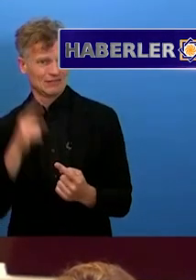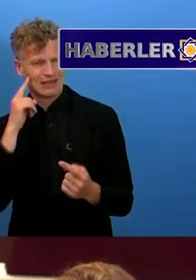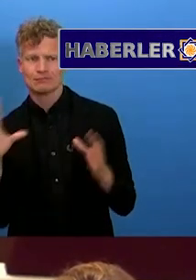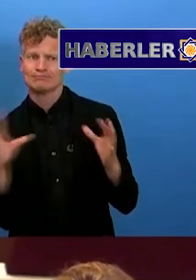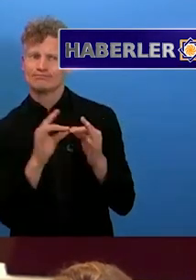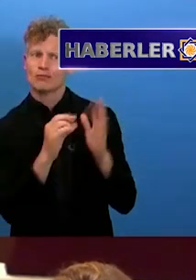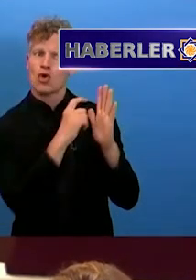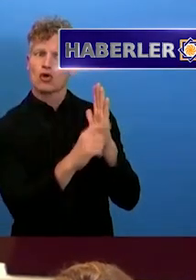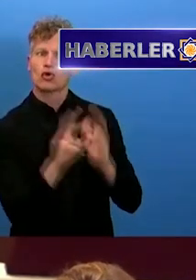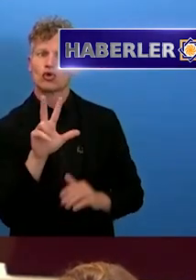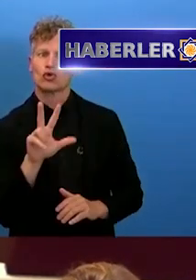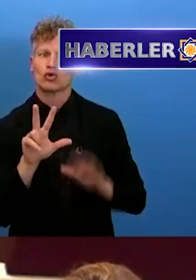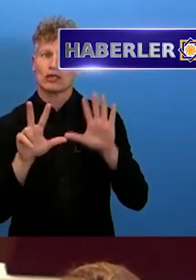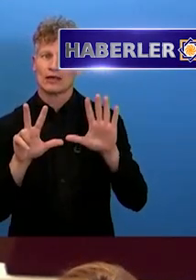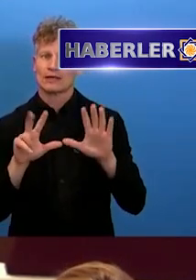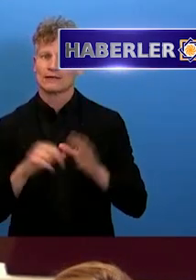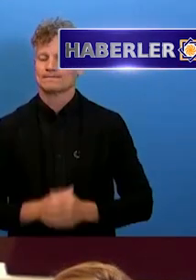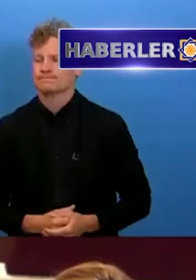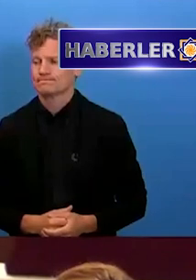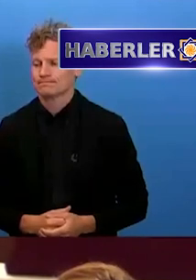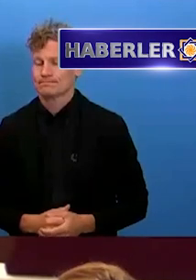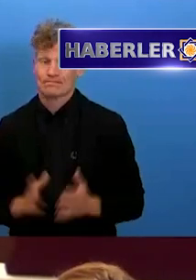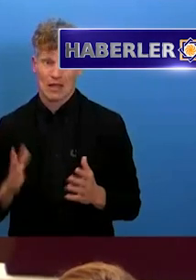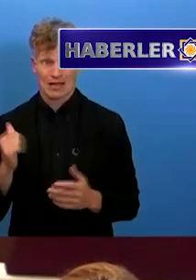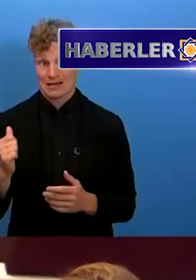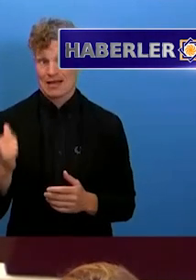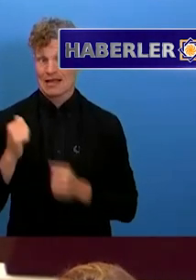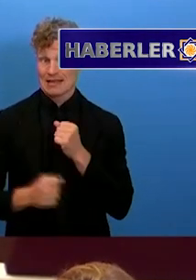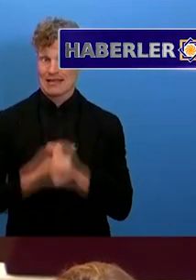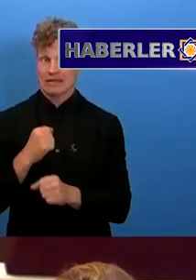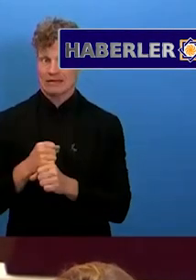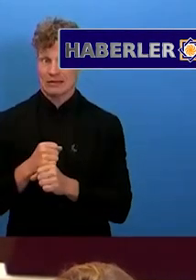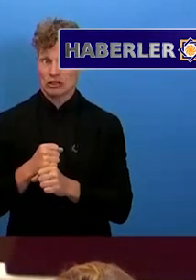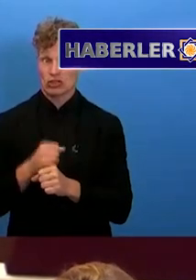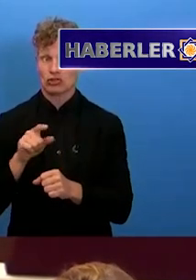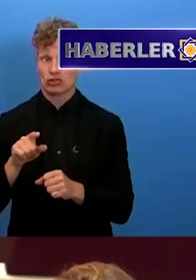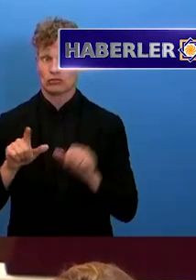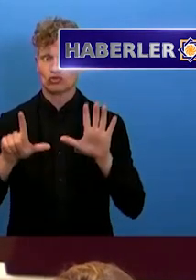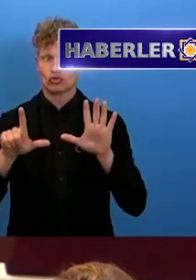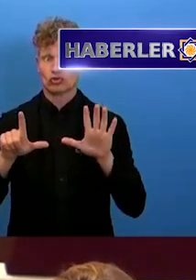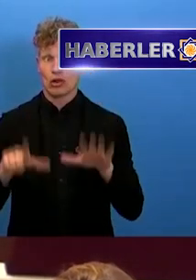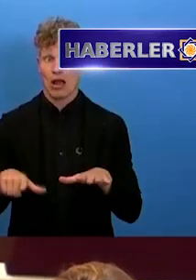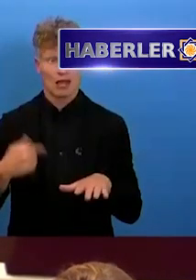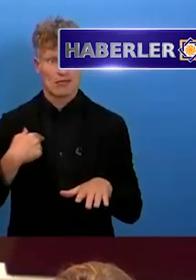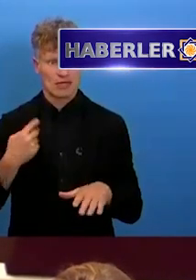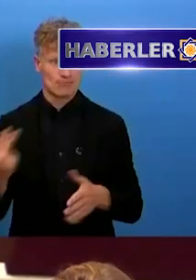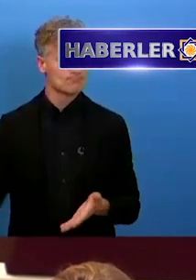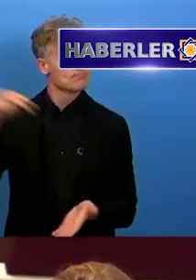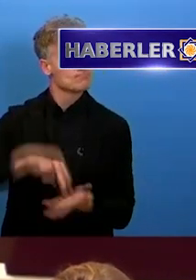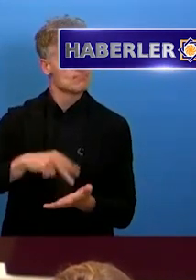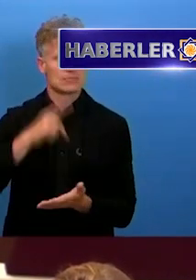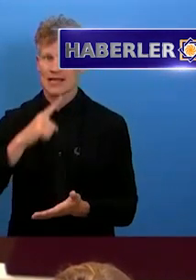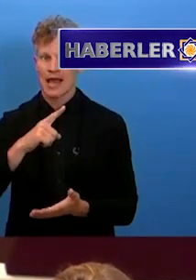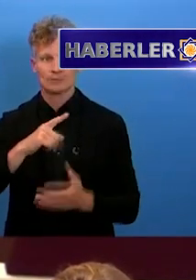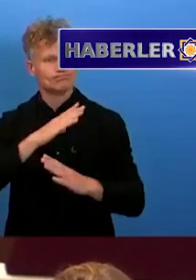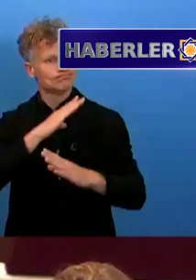ortadan kaybolması sürecini durdurmak istiyorsak, kendi kaderini tayin hakkı ilkesi mantıklıdır. Birleşmiş Milletlerin